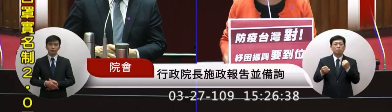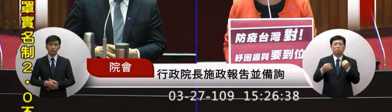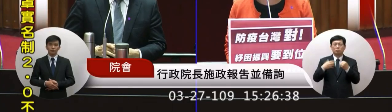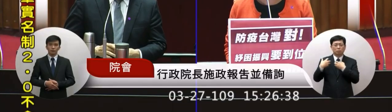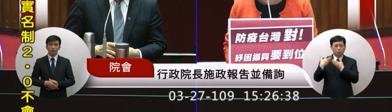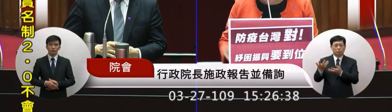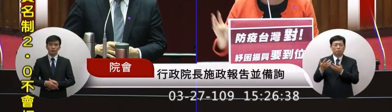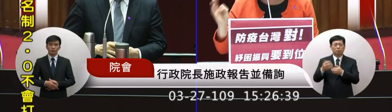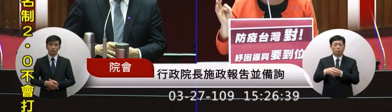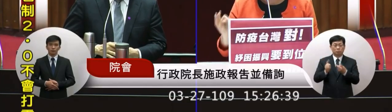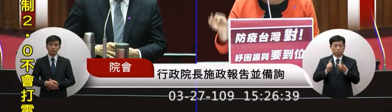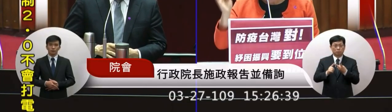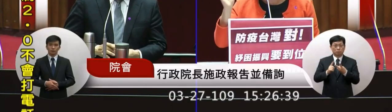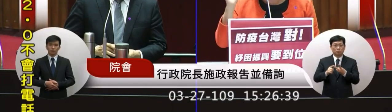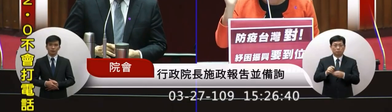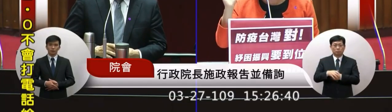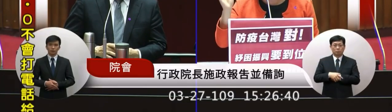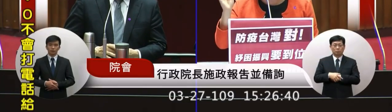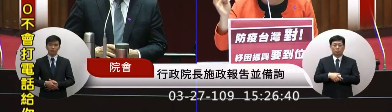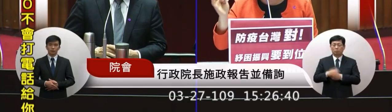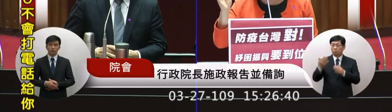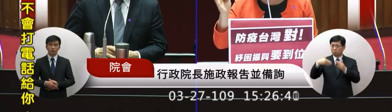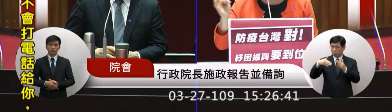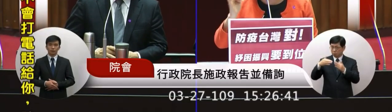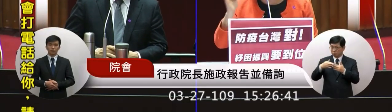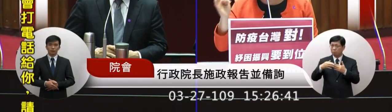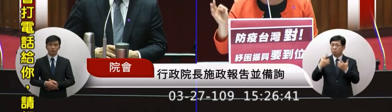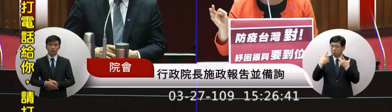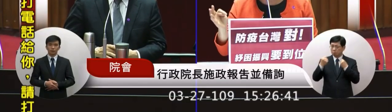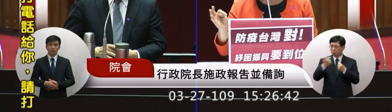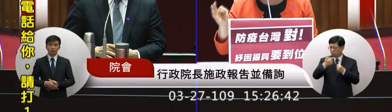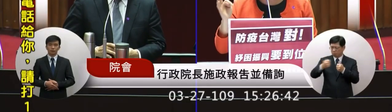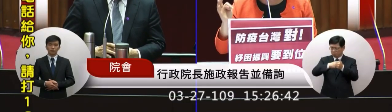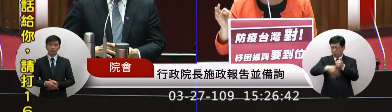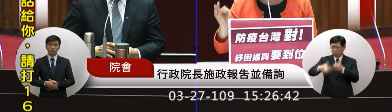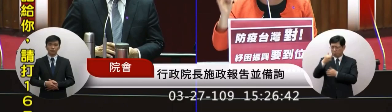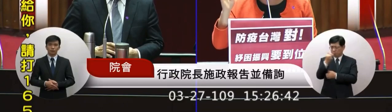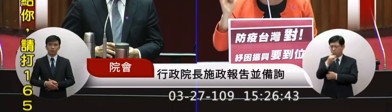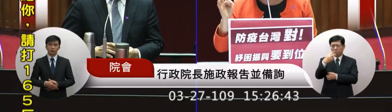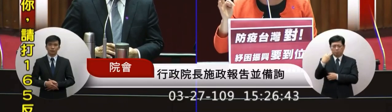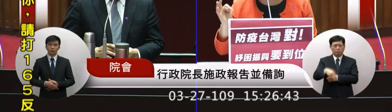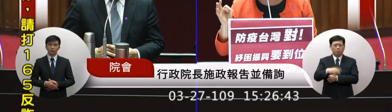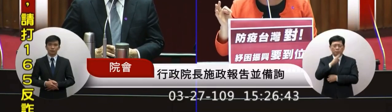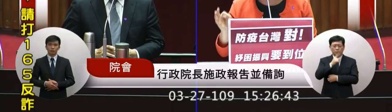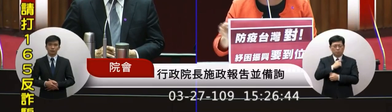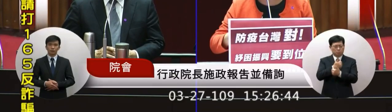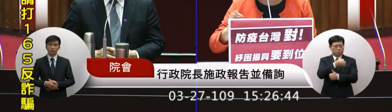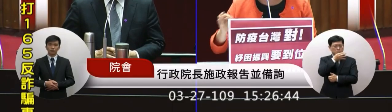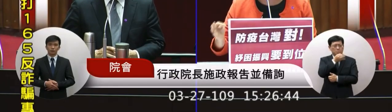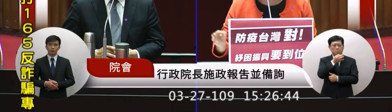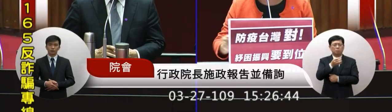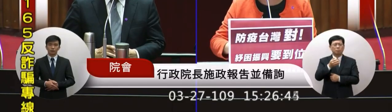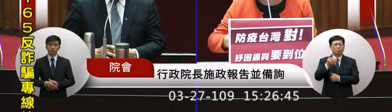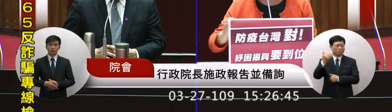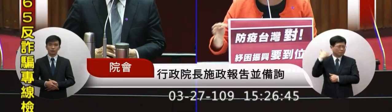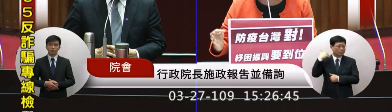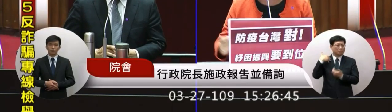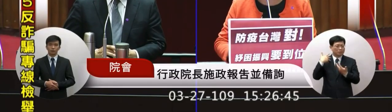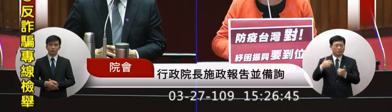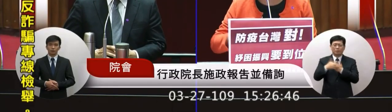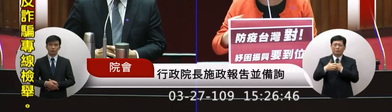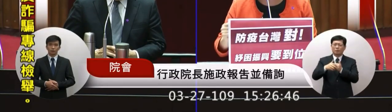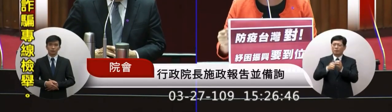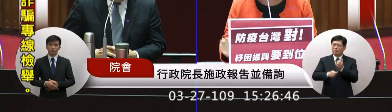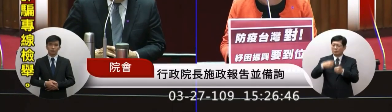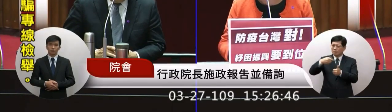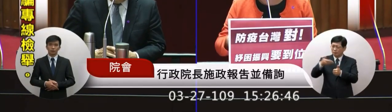过学校来买。第一，学校是一个最有组织，而且呢，它也是有经验的，因为毕竟很多的卫教啦，